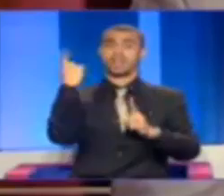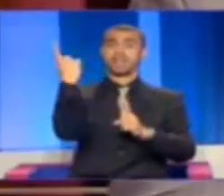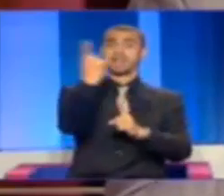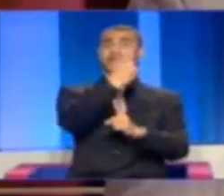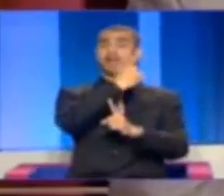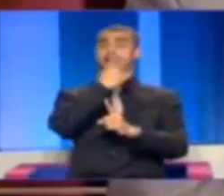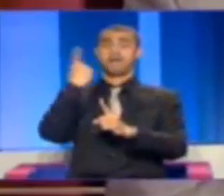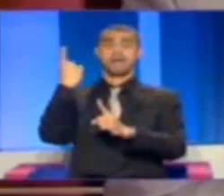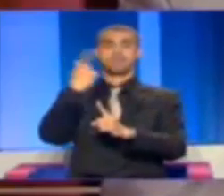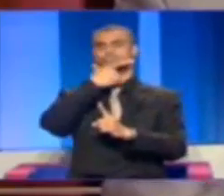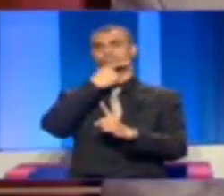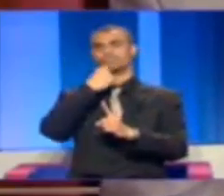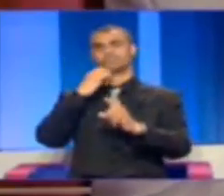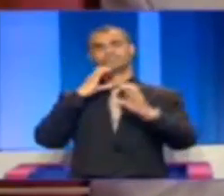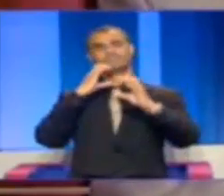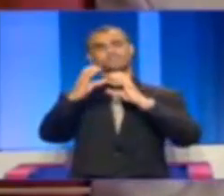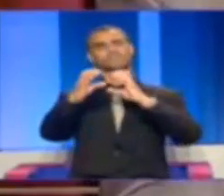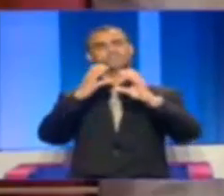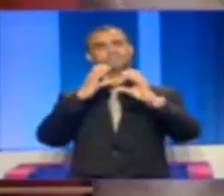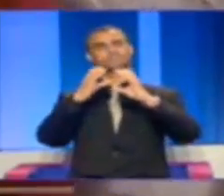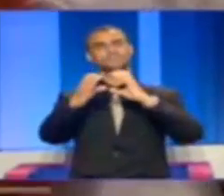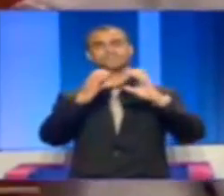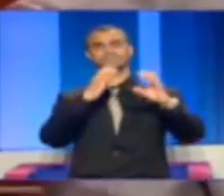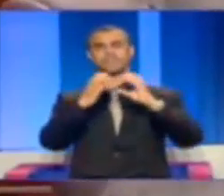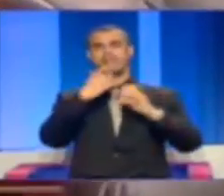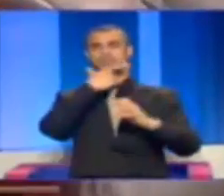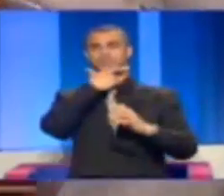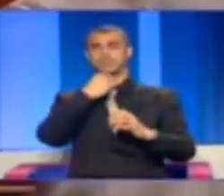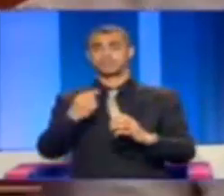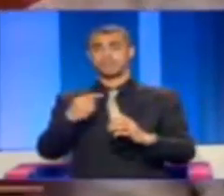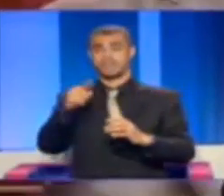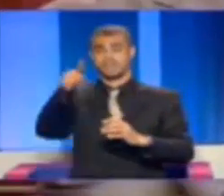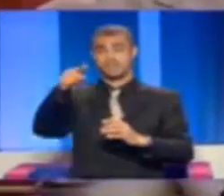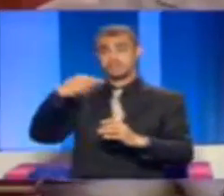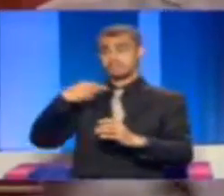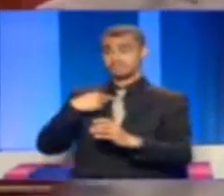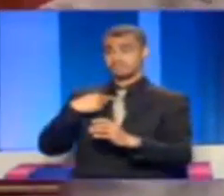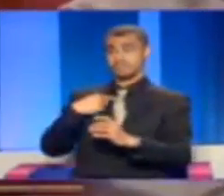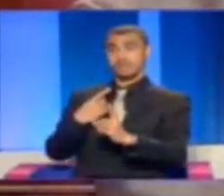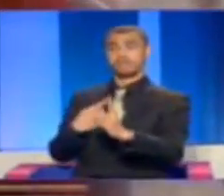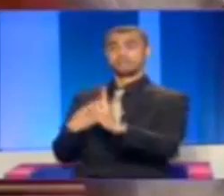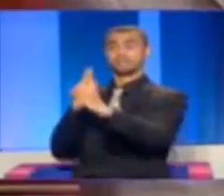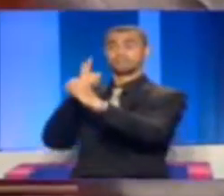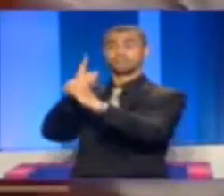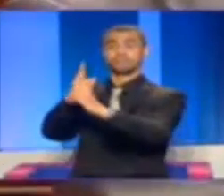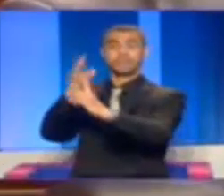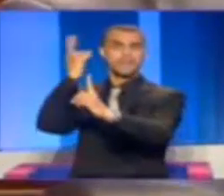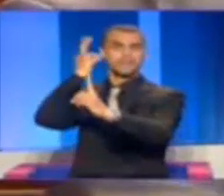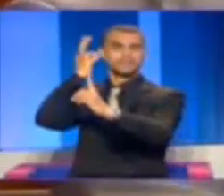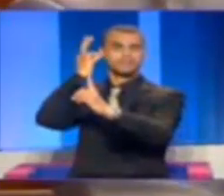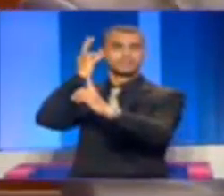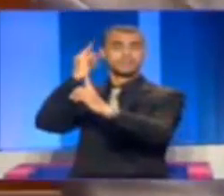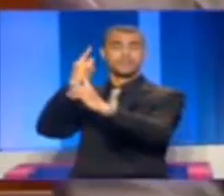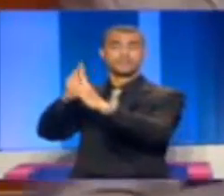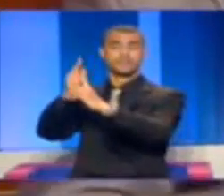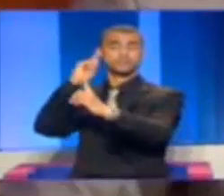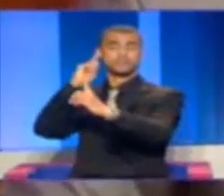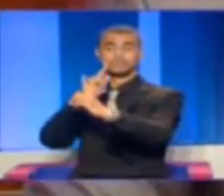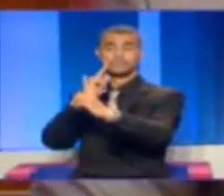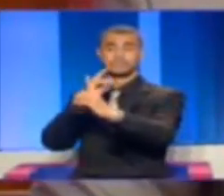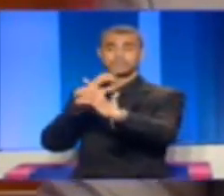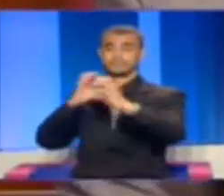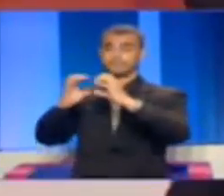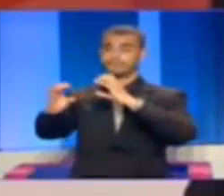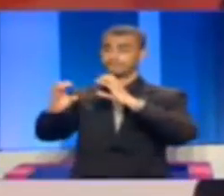كان ويتواصلوا بدون، في حين سميتو، ولكن لغه الاشاره اللي كيتعامل معايا انا كسامع ماشي هي لغه الاشاره اللي كيتعامل مع بعض.